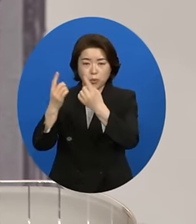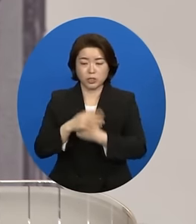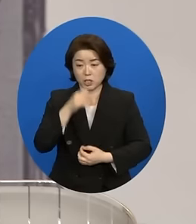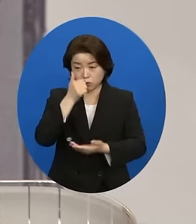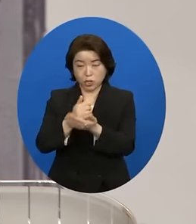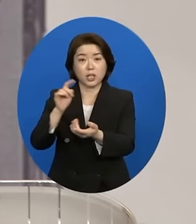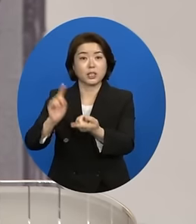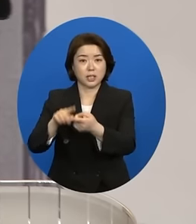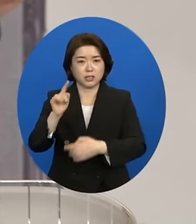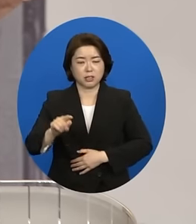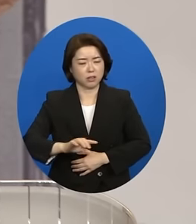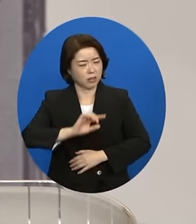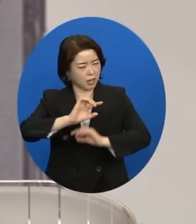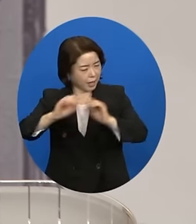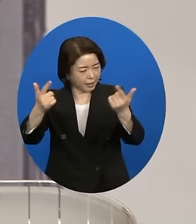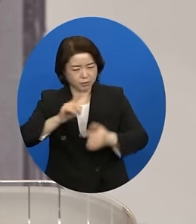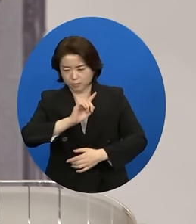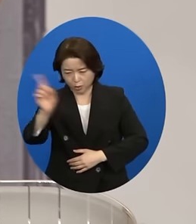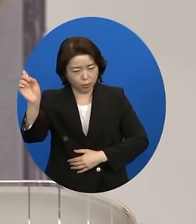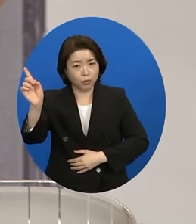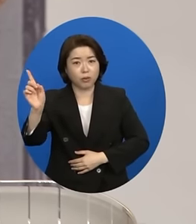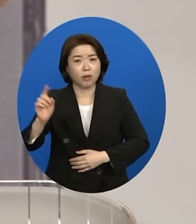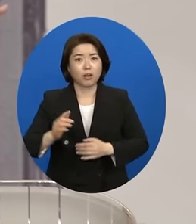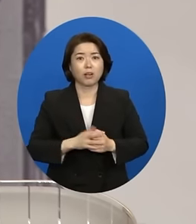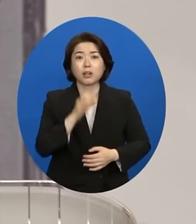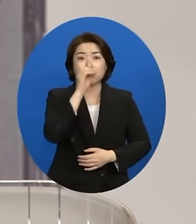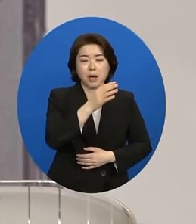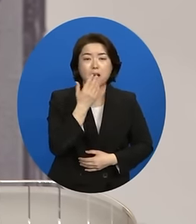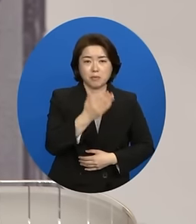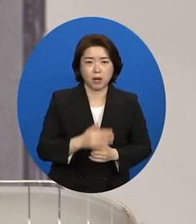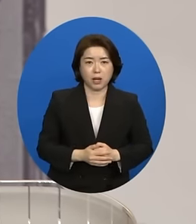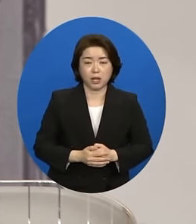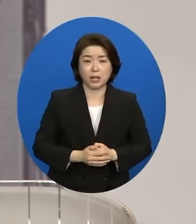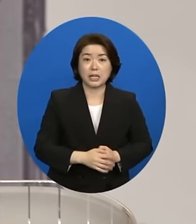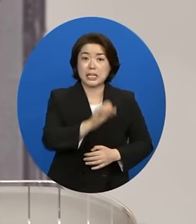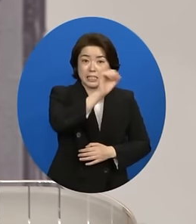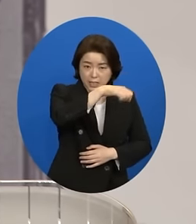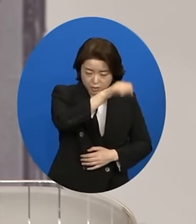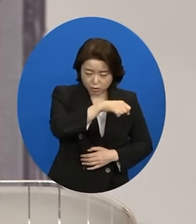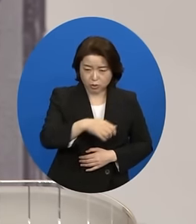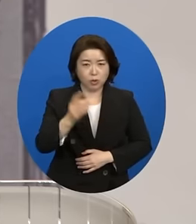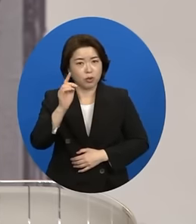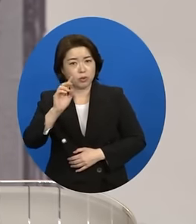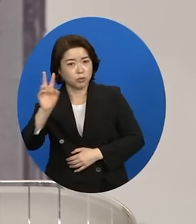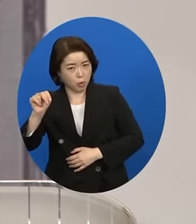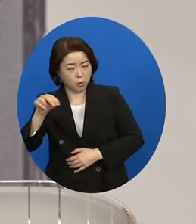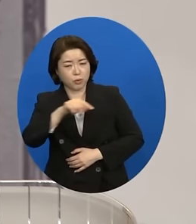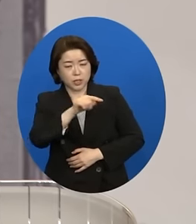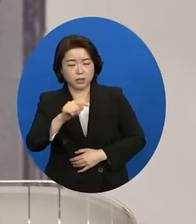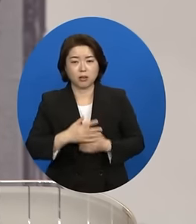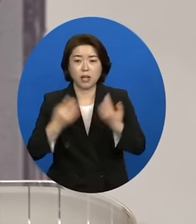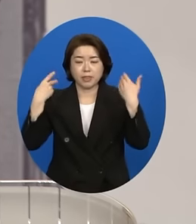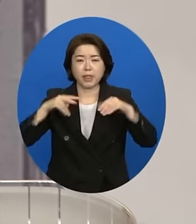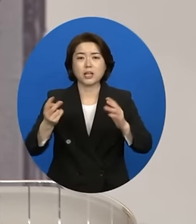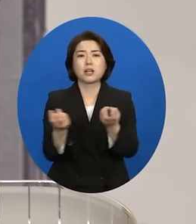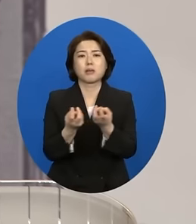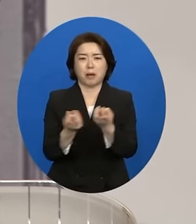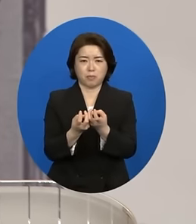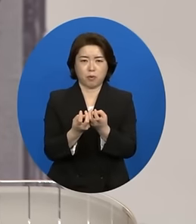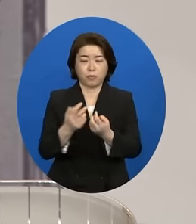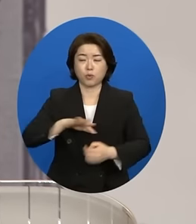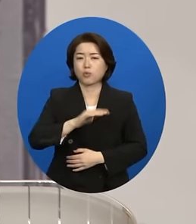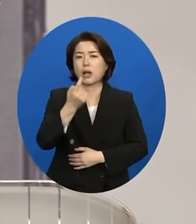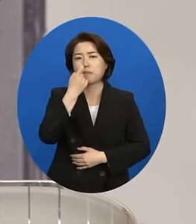죄에 대해서는 아니요라고 노라고 말하는 거예요. 예스와 노, 이것이 다니엘의 전략이에요. 우리가 배워야 될 점입니다.